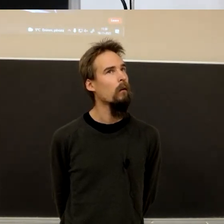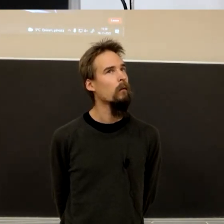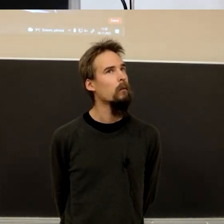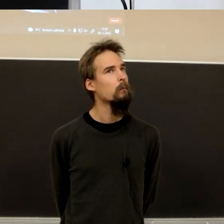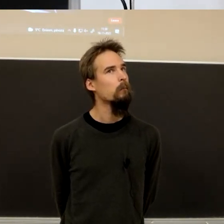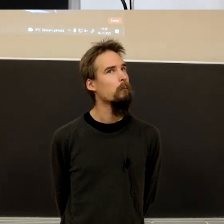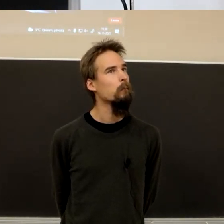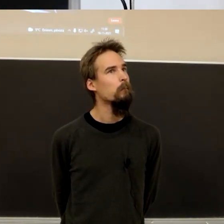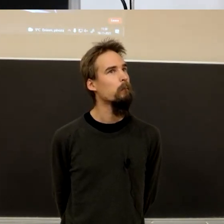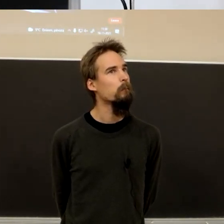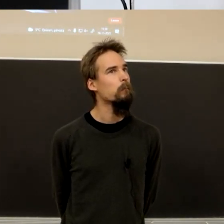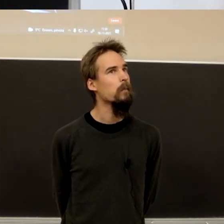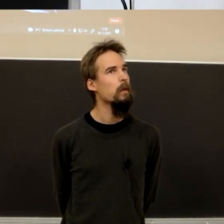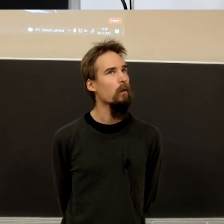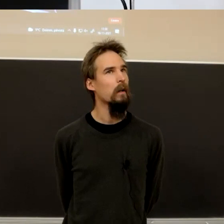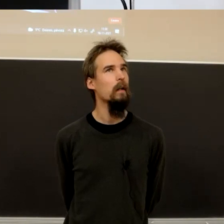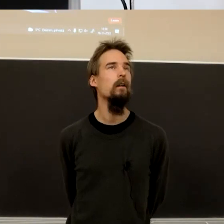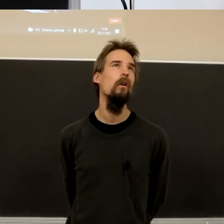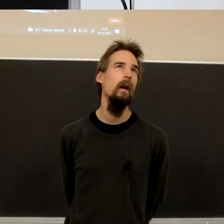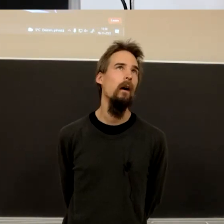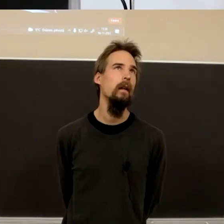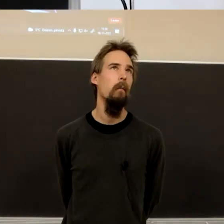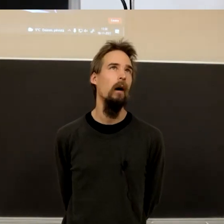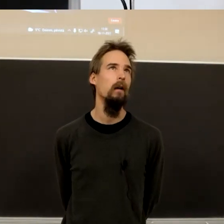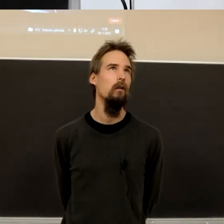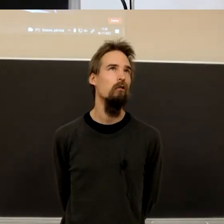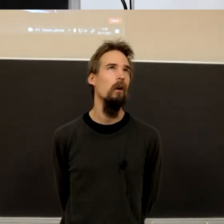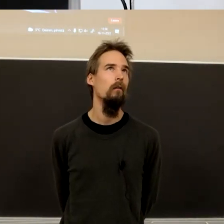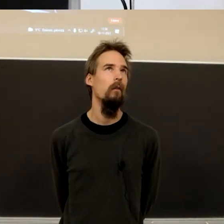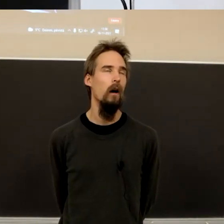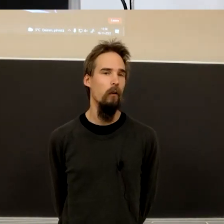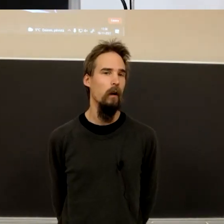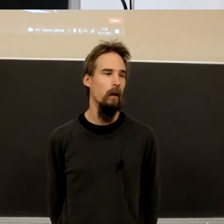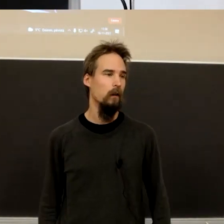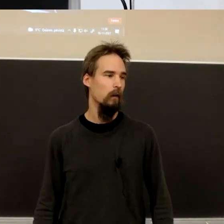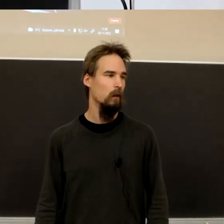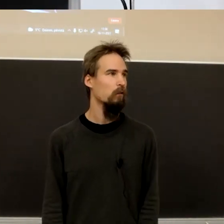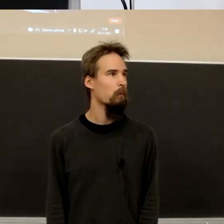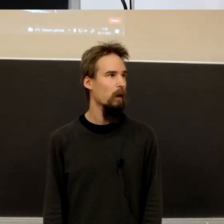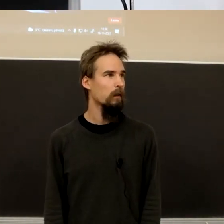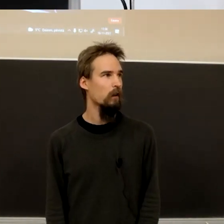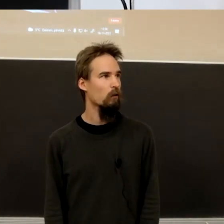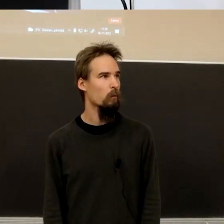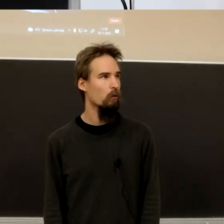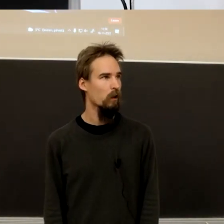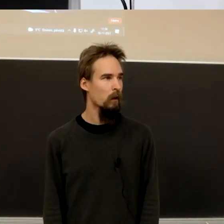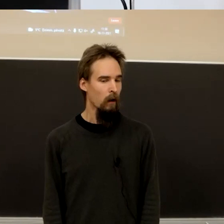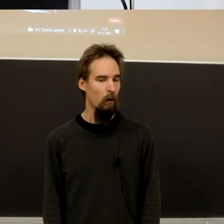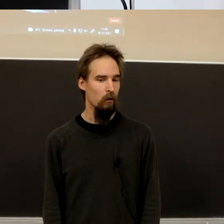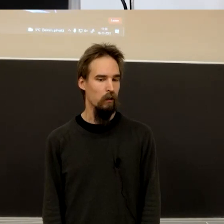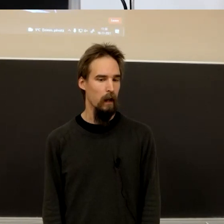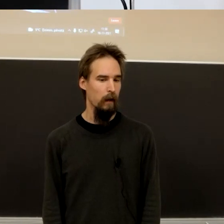vaan tämmöinen ajatus. Joo, etenkin tuohon ekaan teemaan, niin just toi arvoihin liittyvät tuommoiset miettiset kysymykset,